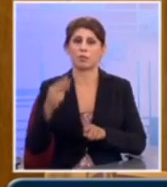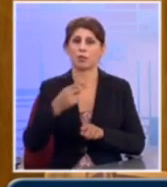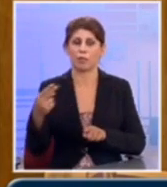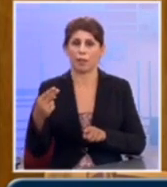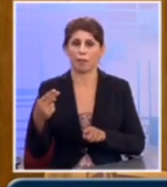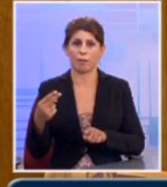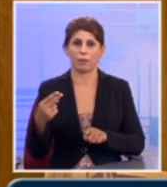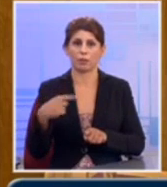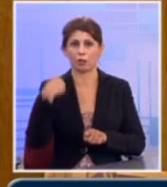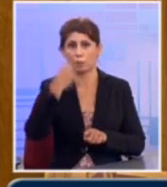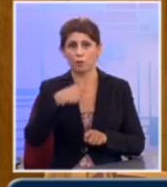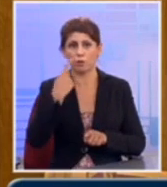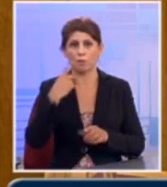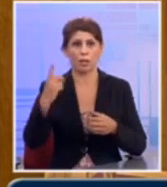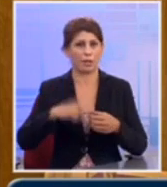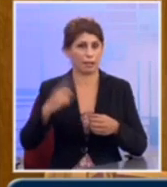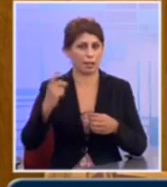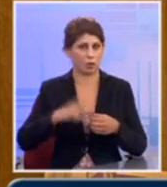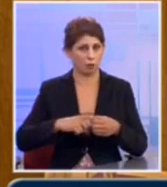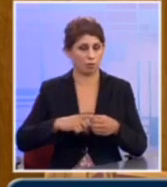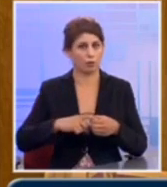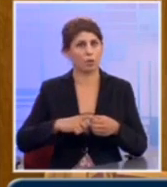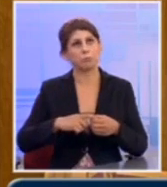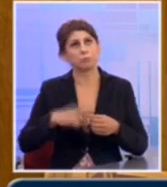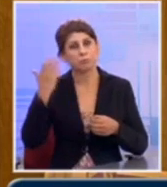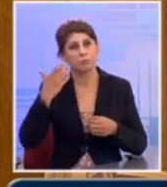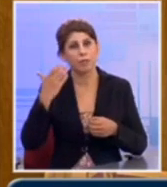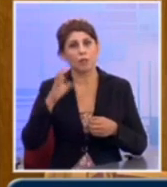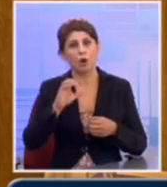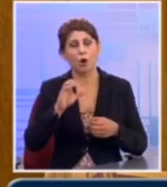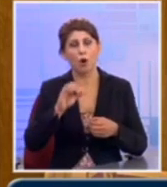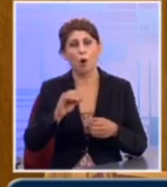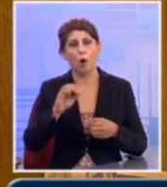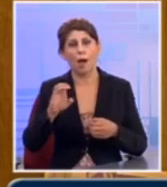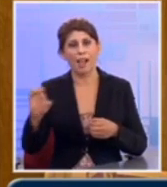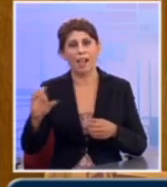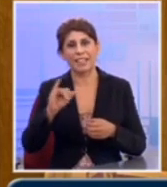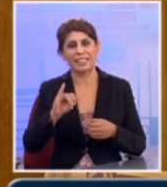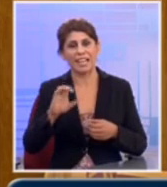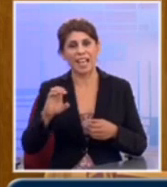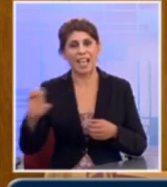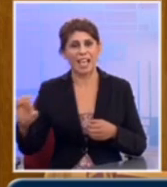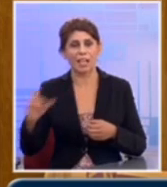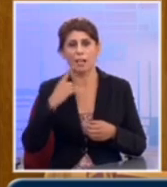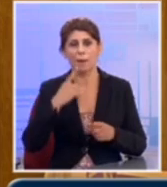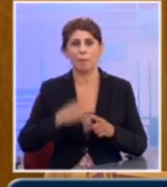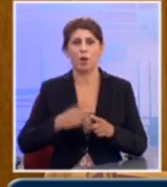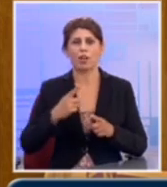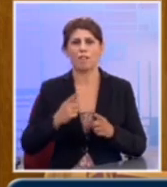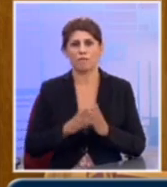των προσωπικών εταιρειών υποθέτω ότι εννοεί οε ηεε με απλογραφικά